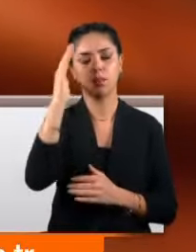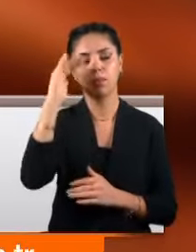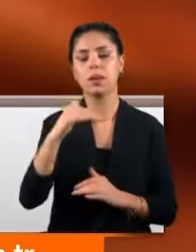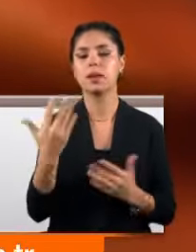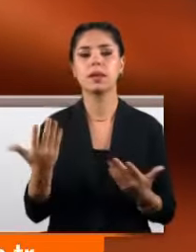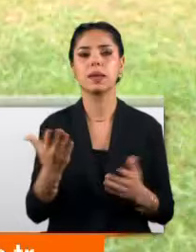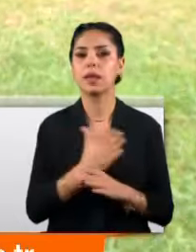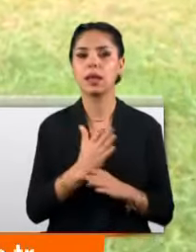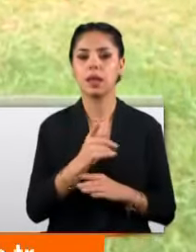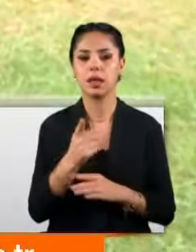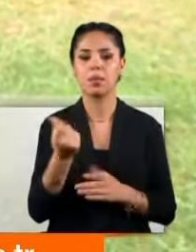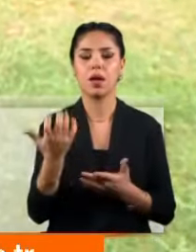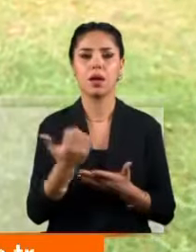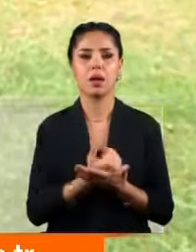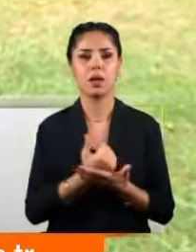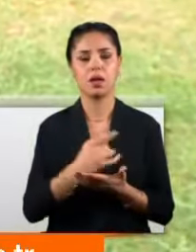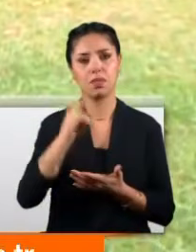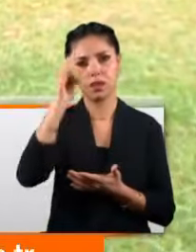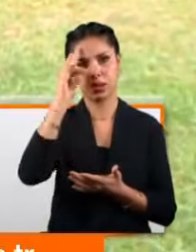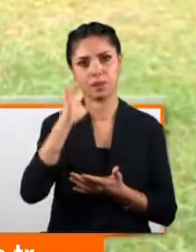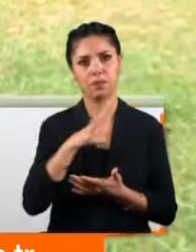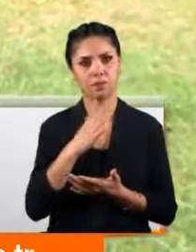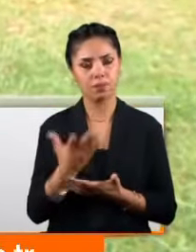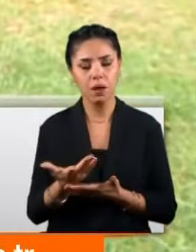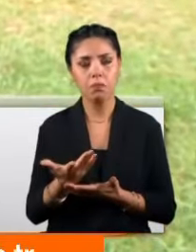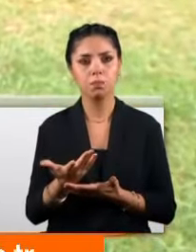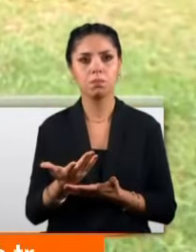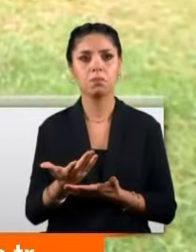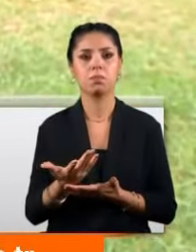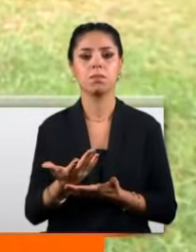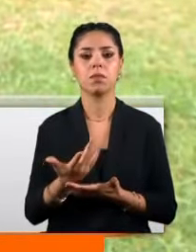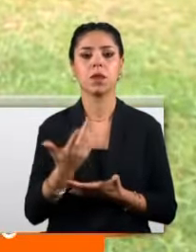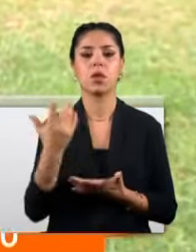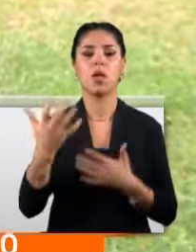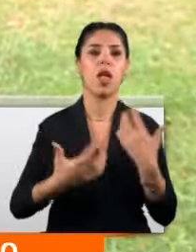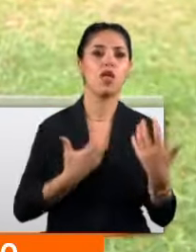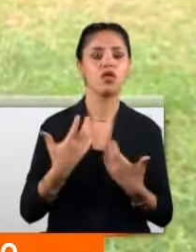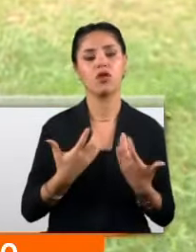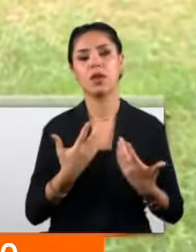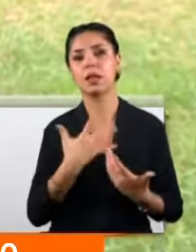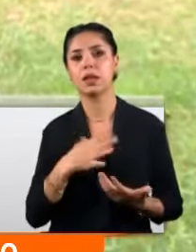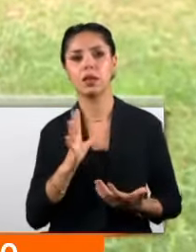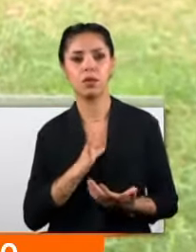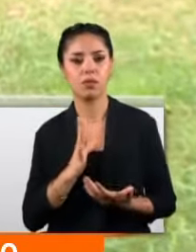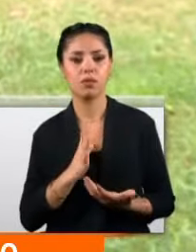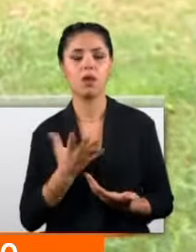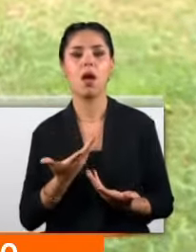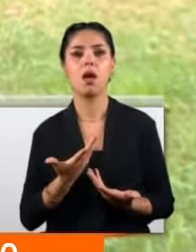neden düşüyor? Para kazanma hırsı bir faktördür. Fakat macera arayışı, haz